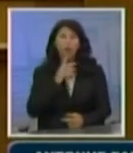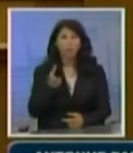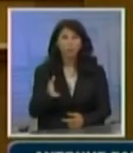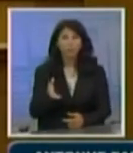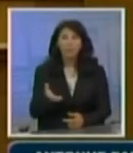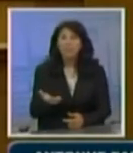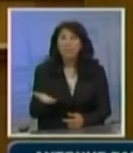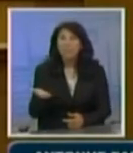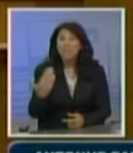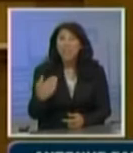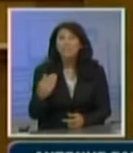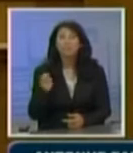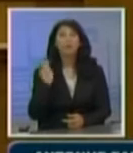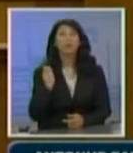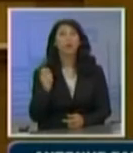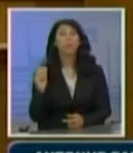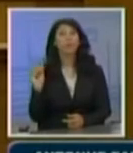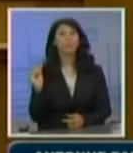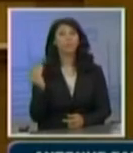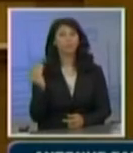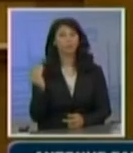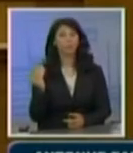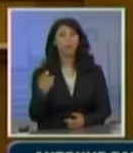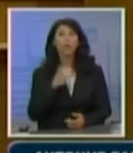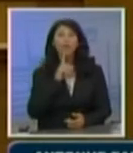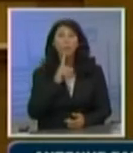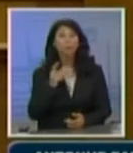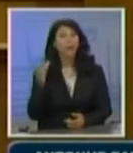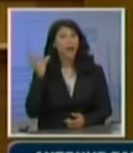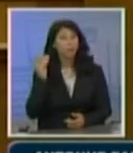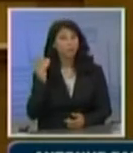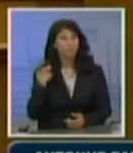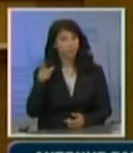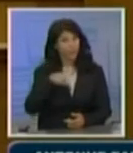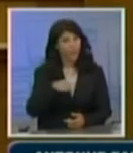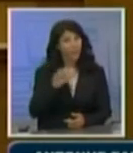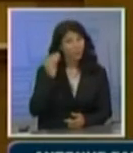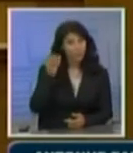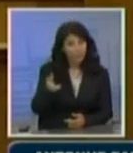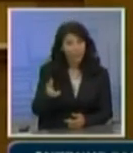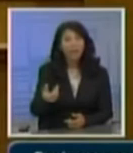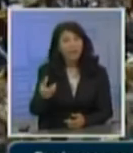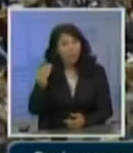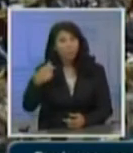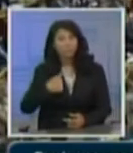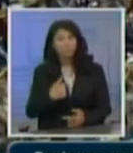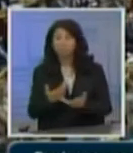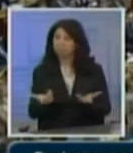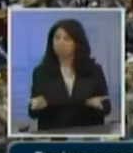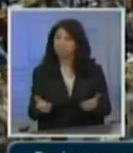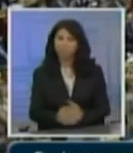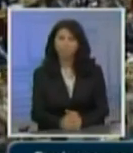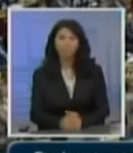χώρας για το επόμενο εξάμηνο που όπως είπε είναι η ανάπτυξη, η απασχόληση και η συνοχή, η εμβάθυνση της Τραπεζικής